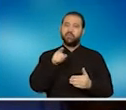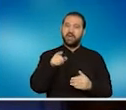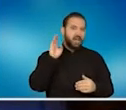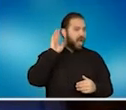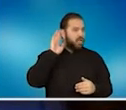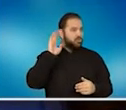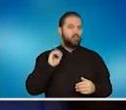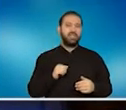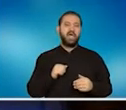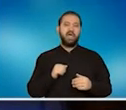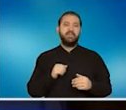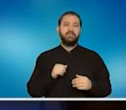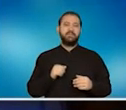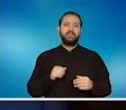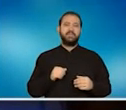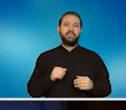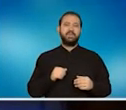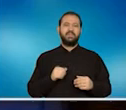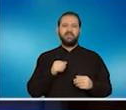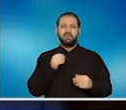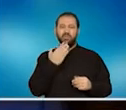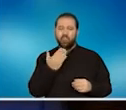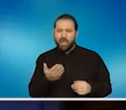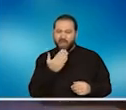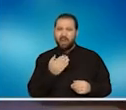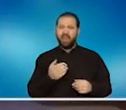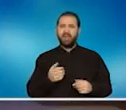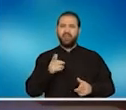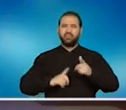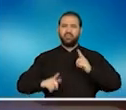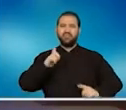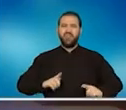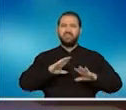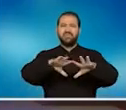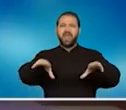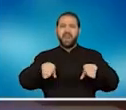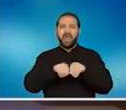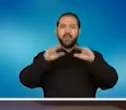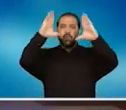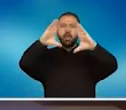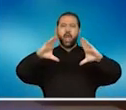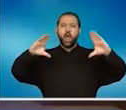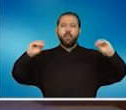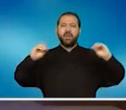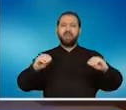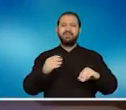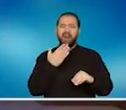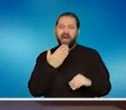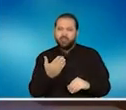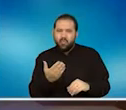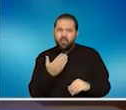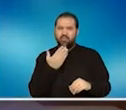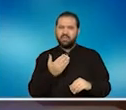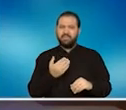el a ascultat pasul neamului românesc și l-a